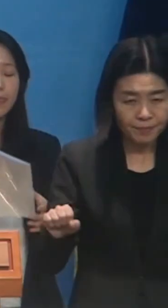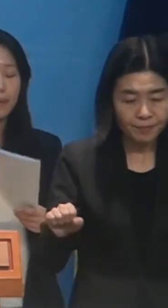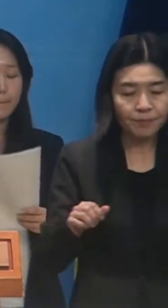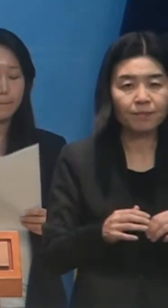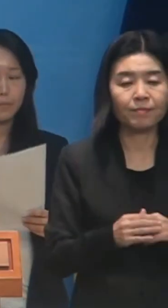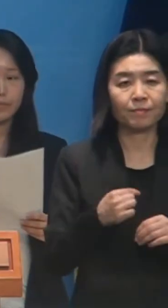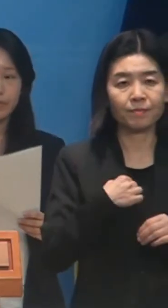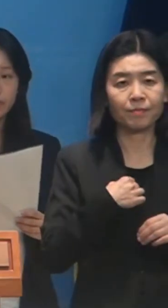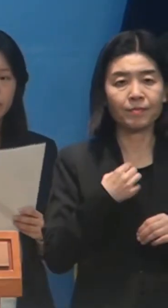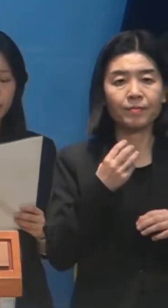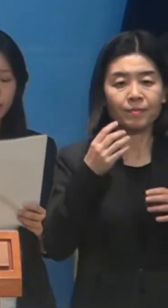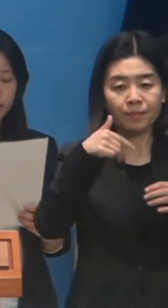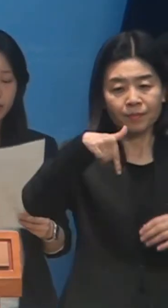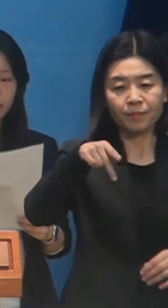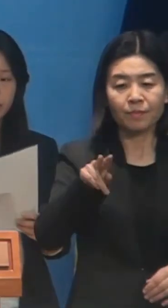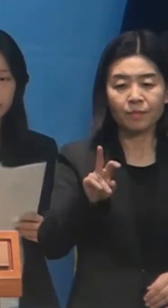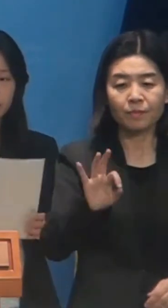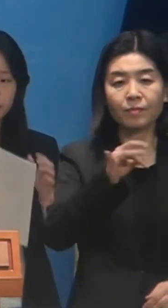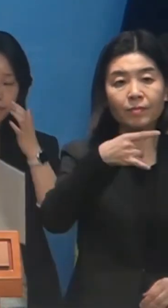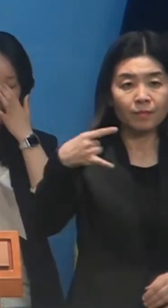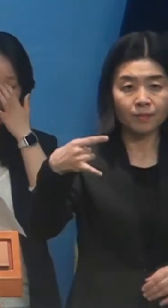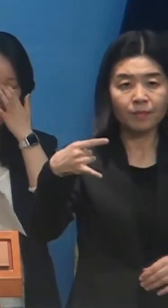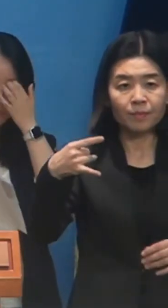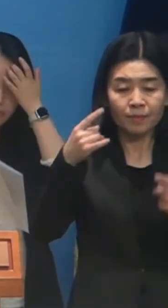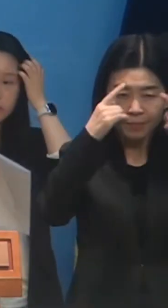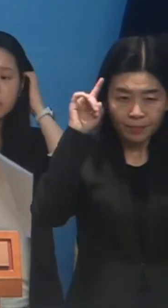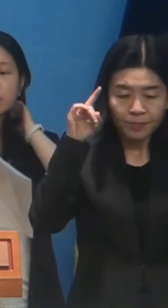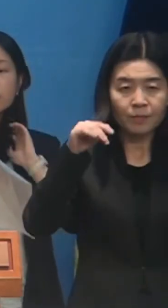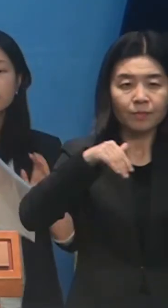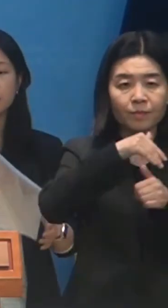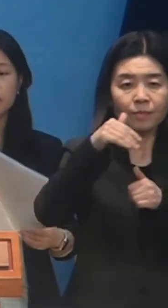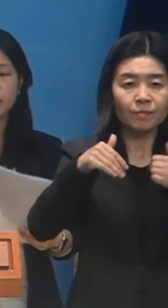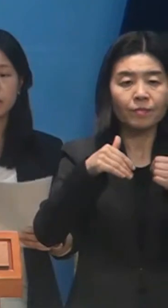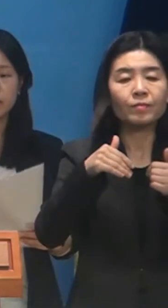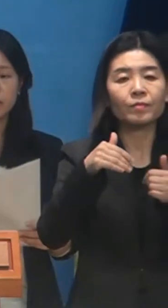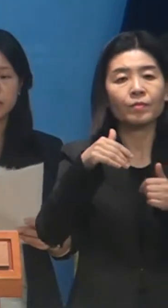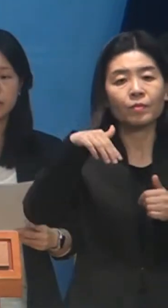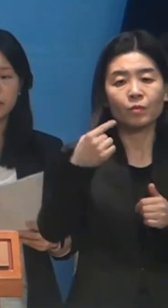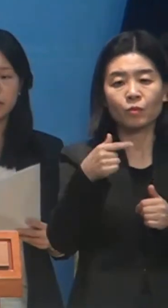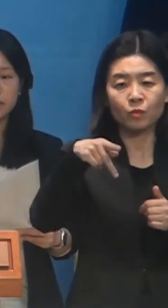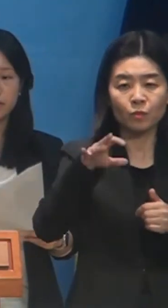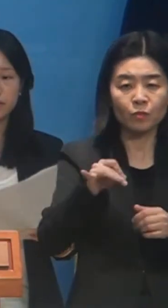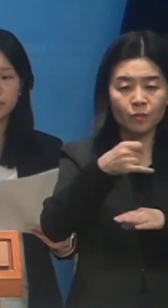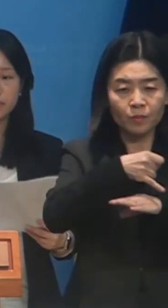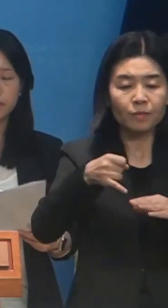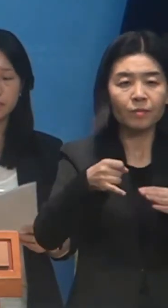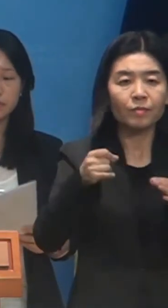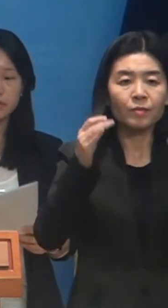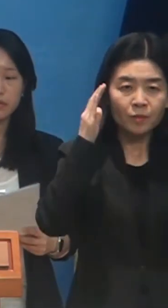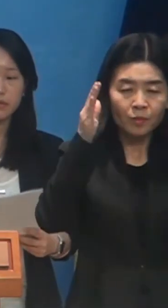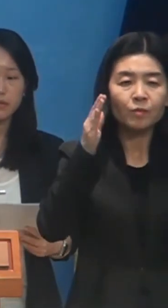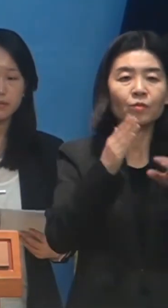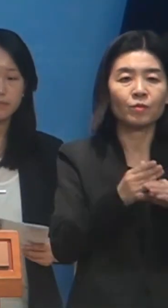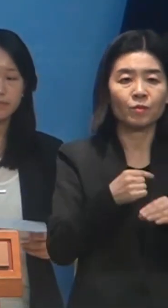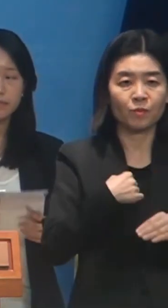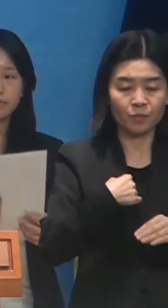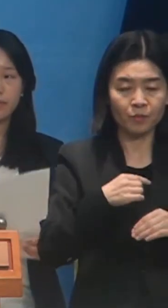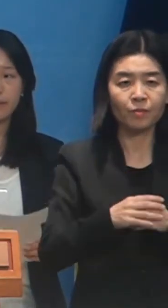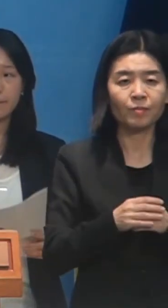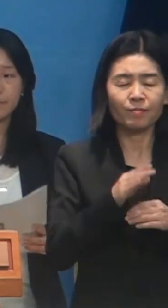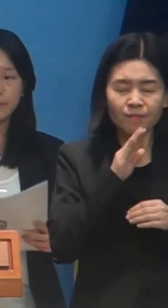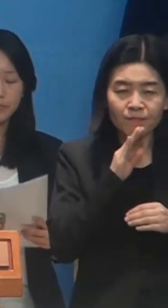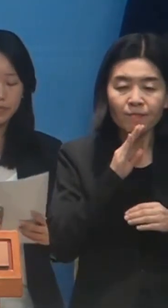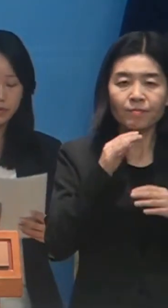안녕하십니까. 저는 경희대학교 환경조경디자인학과에 재학 중인 조수연입니다. 오늘 저는 진심으로